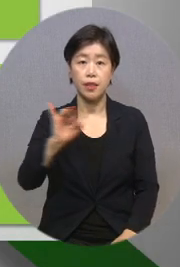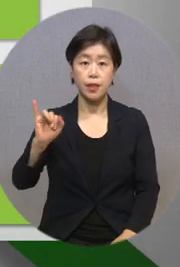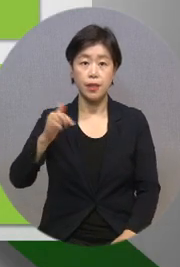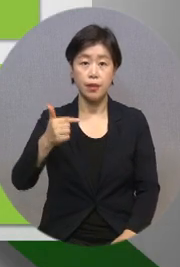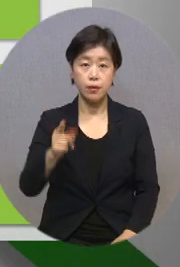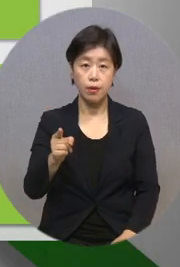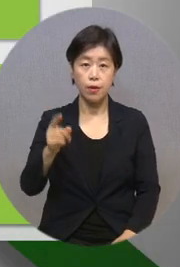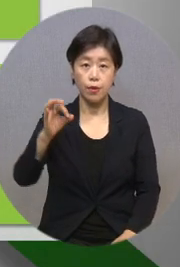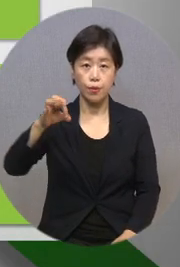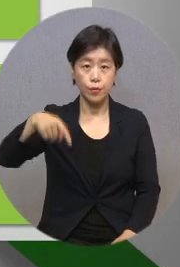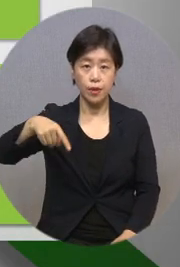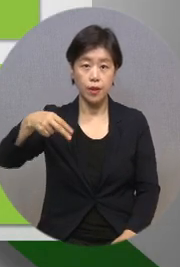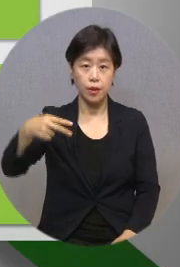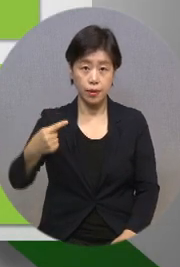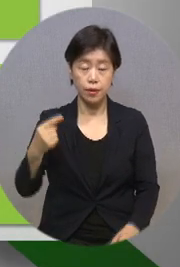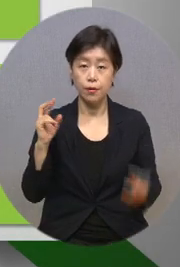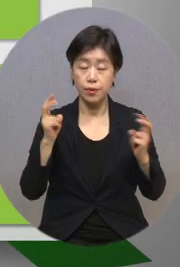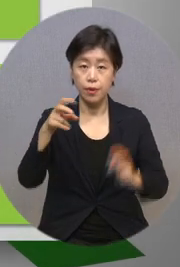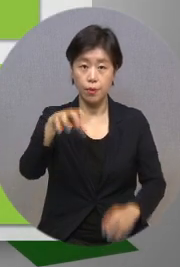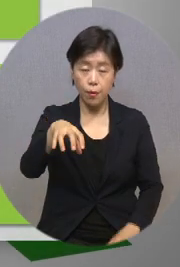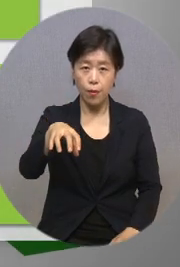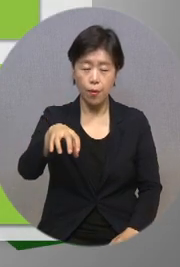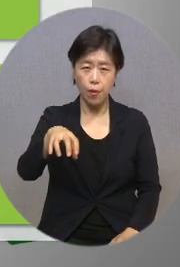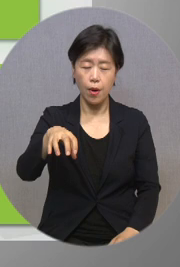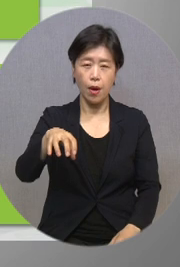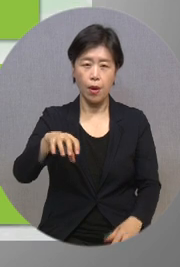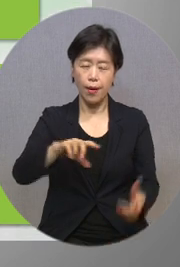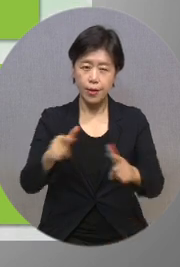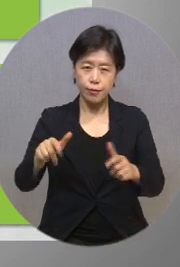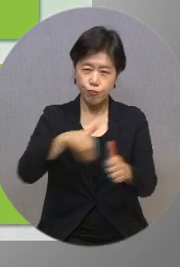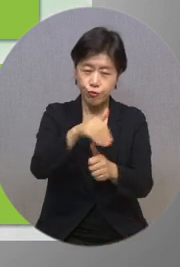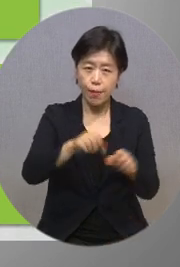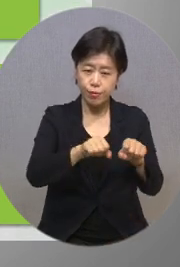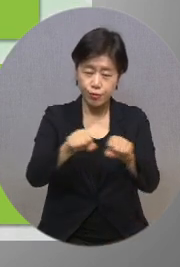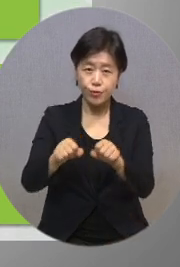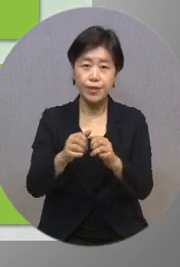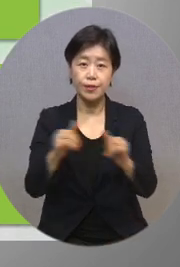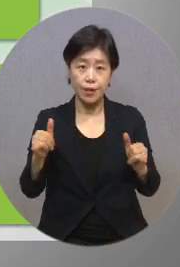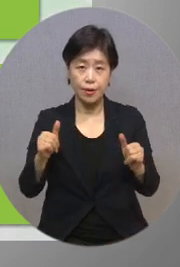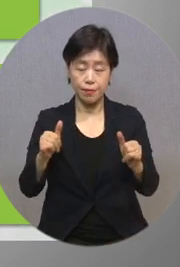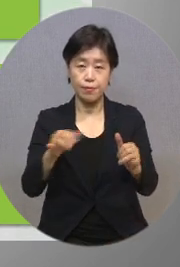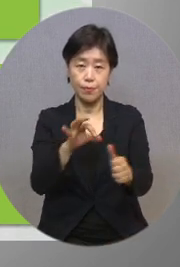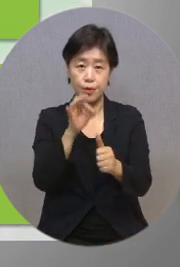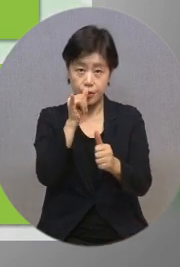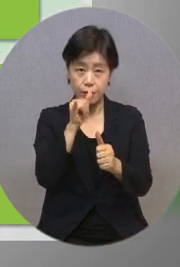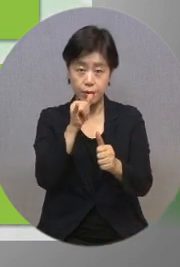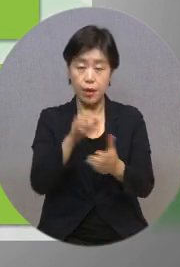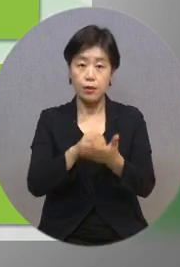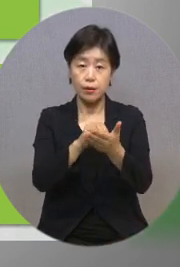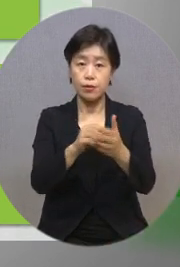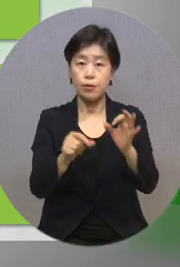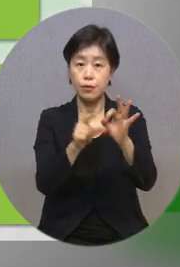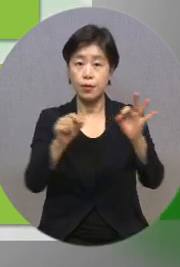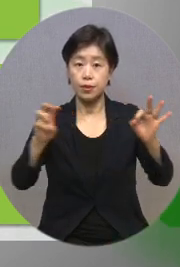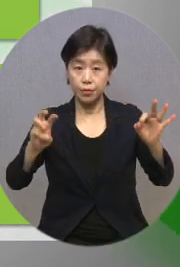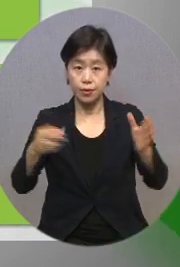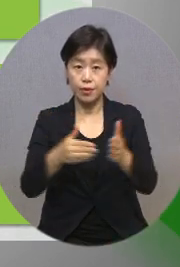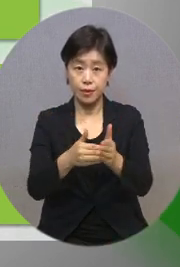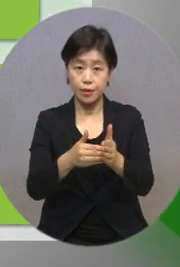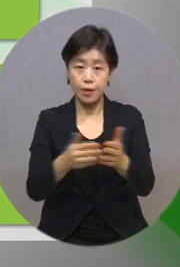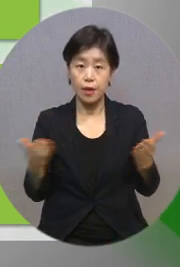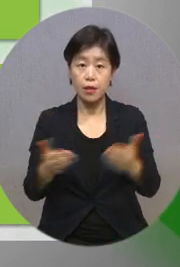이노위드 주식회사에서 환경미화원을 모집합니다. 접수 마감일은 10월 30일까지며 근무지는